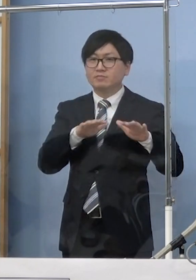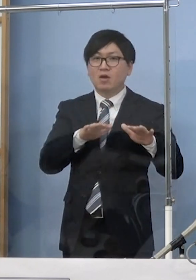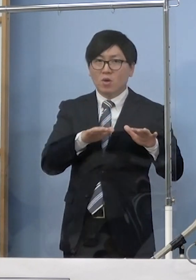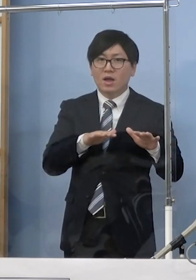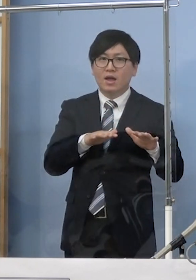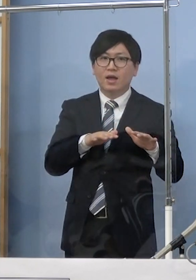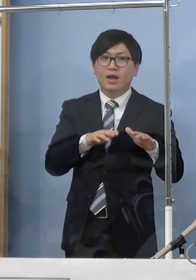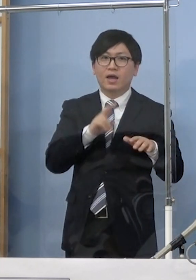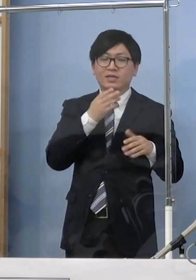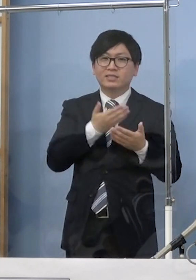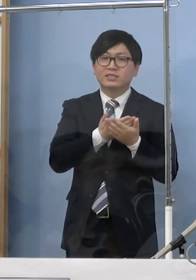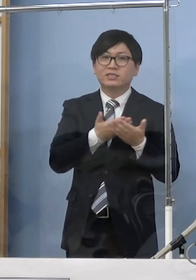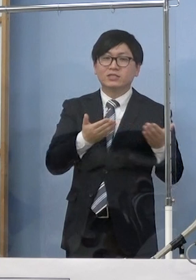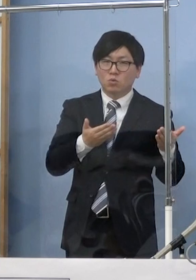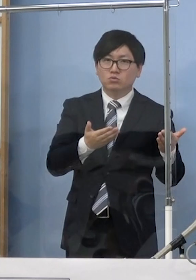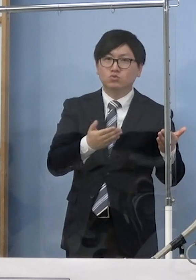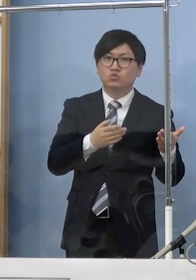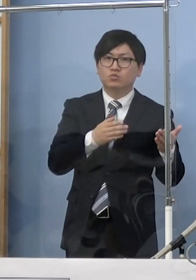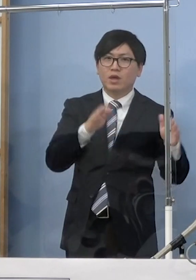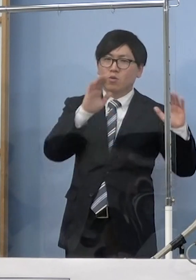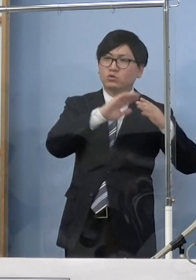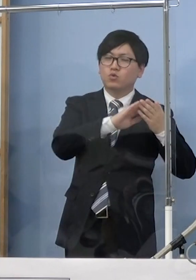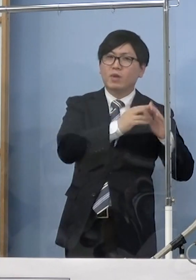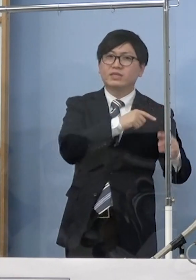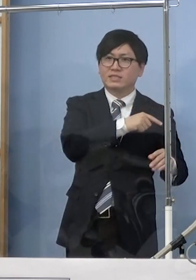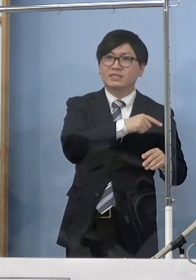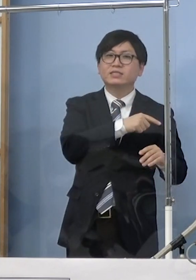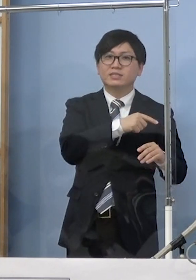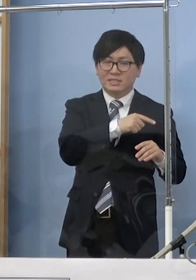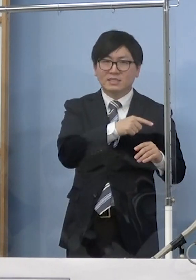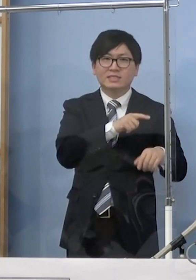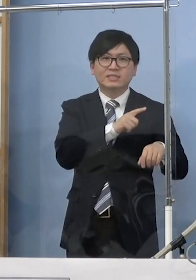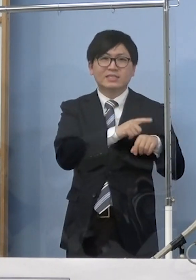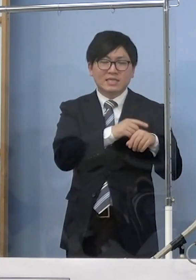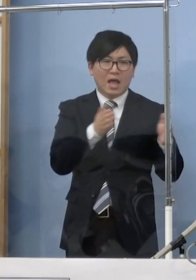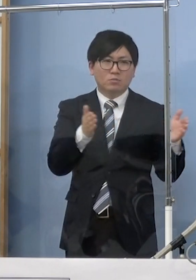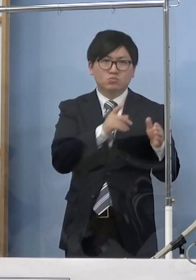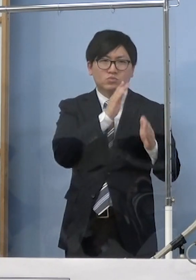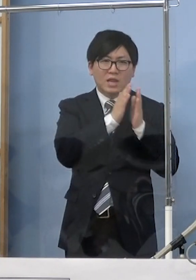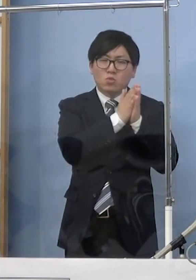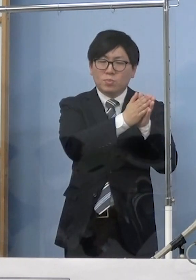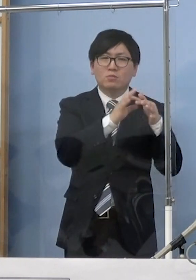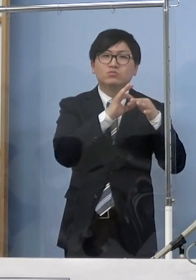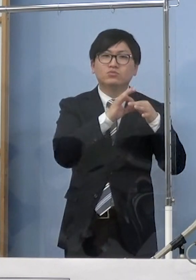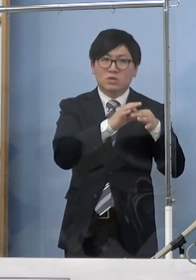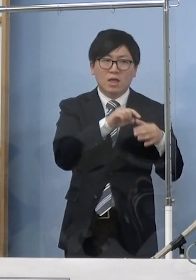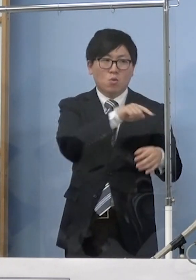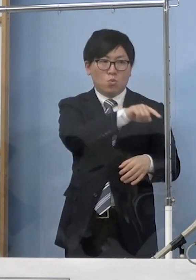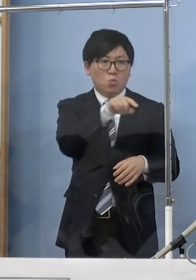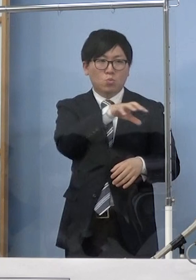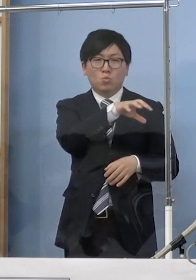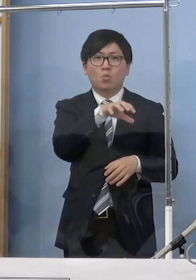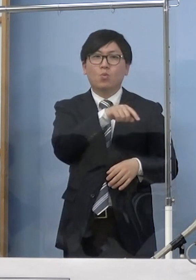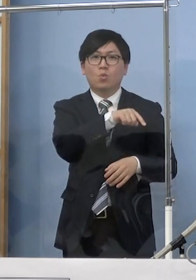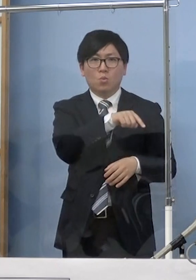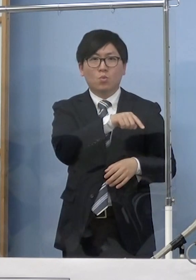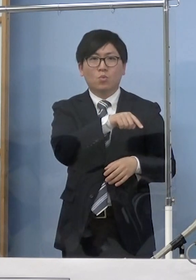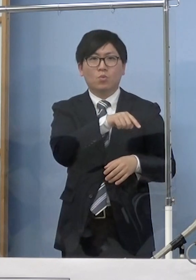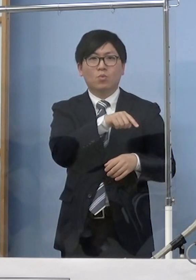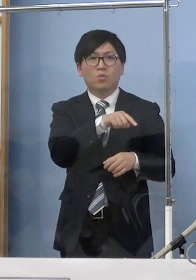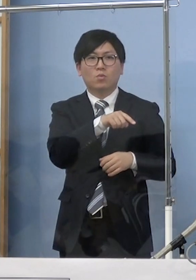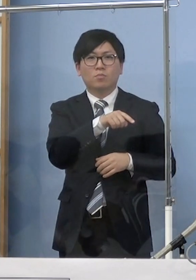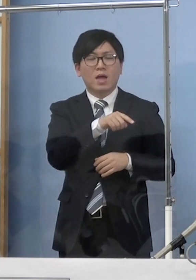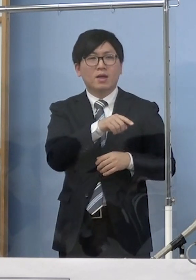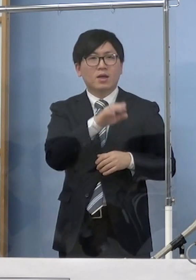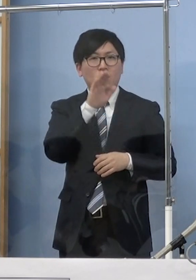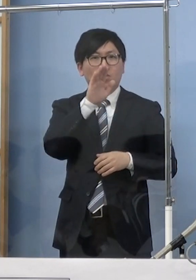食が服装するという、こうした大規模なクラスターというのはその時短をかけさせていただくかもし